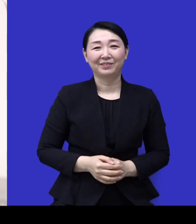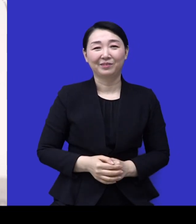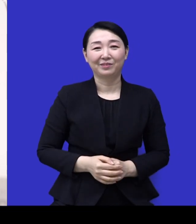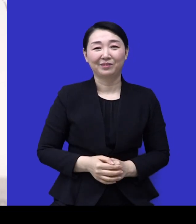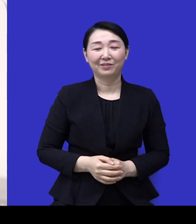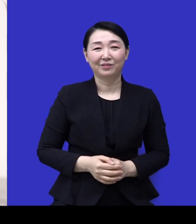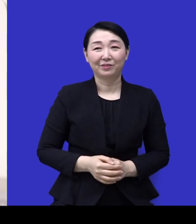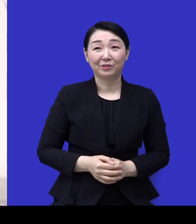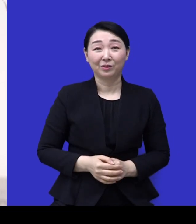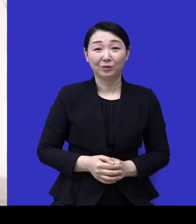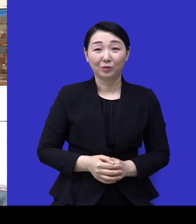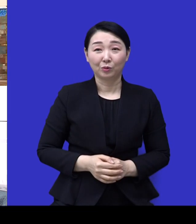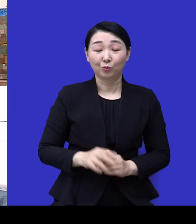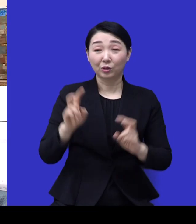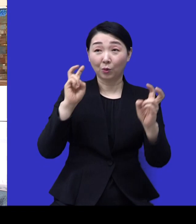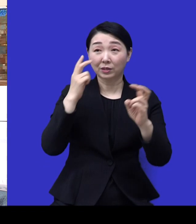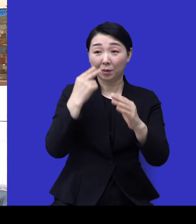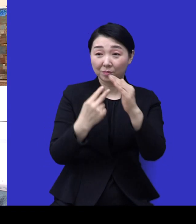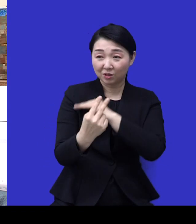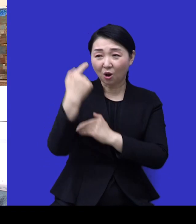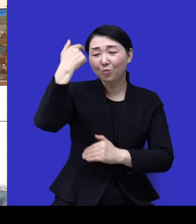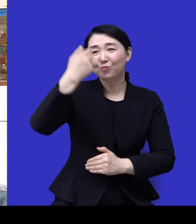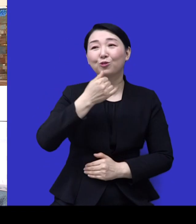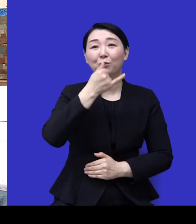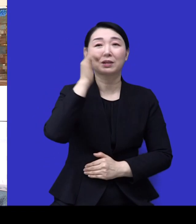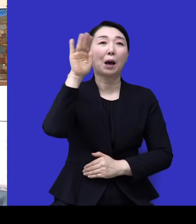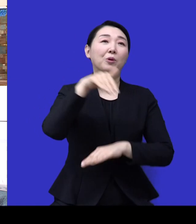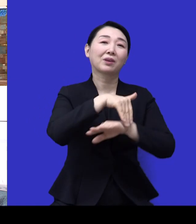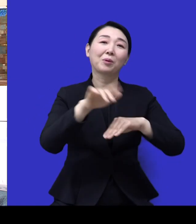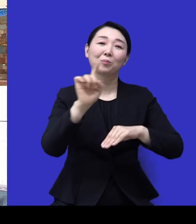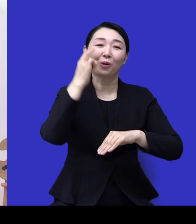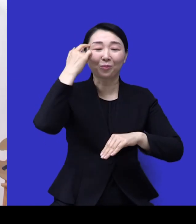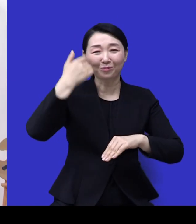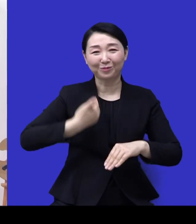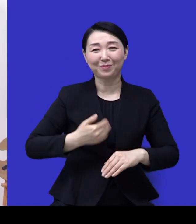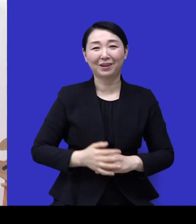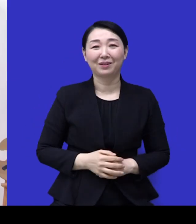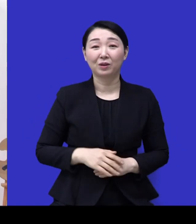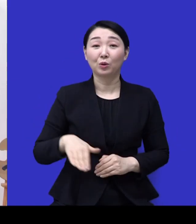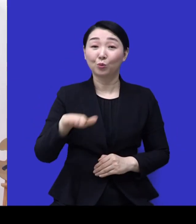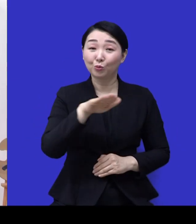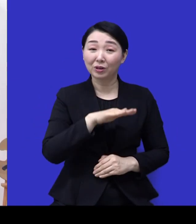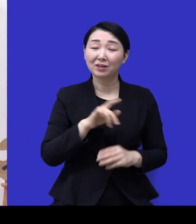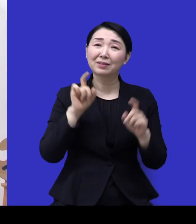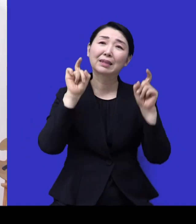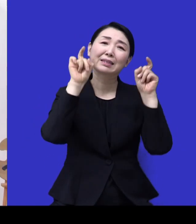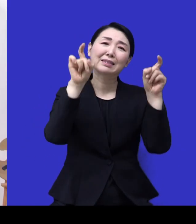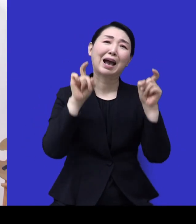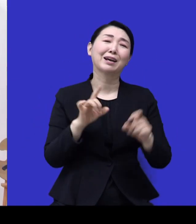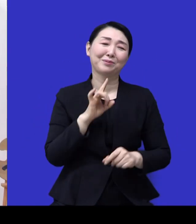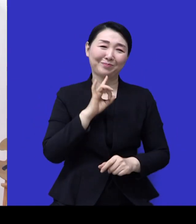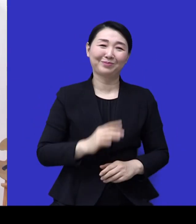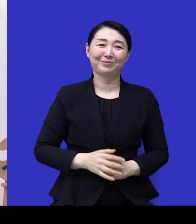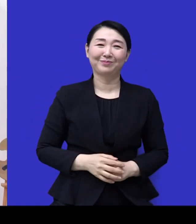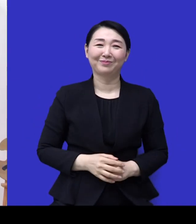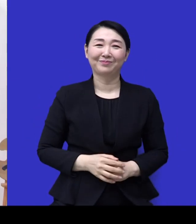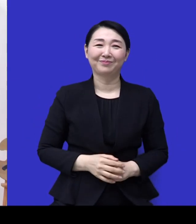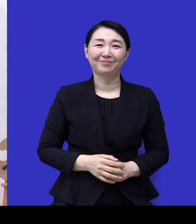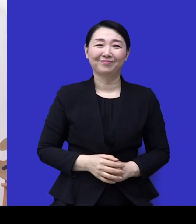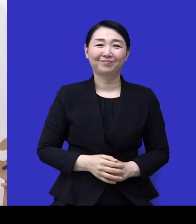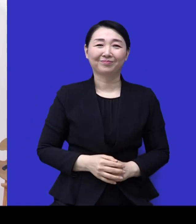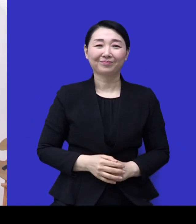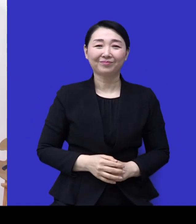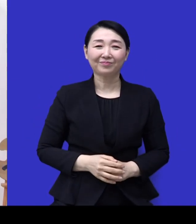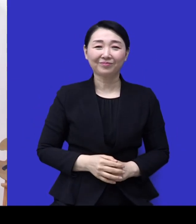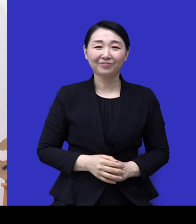저희한테 비전을 물어보시는 분이 되게 많아요. 앞으로 계획이 뭐냐. 근데 저희가 양이잖아요. 양.